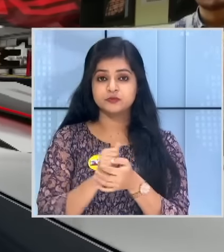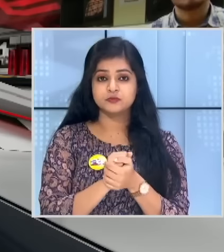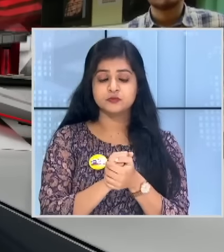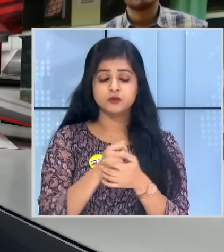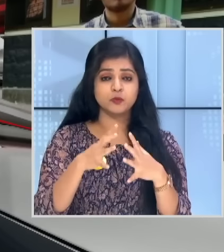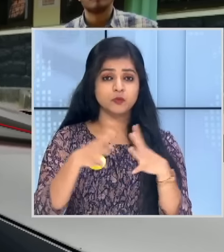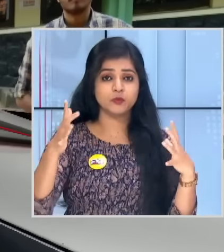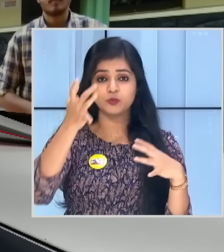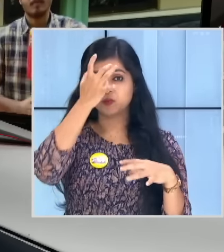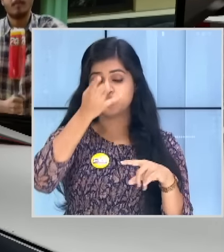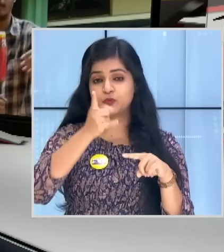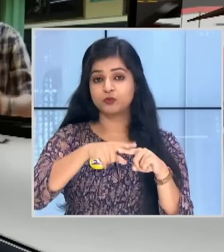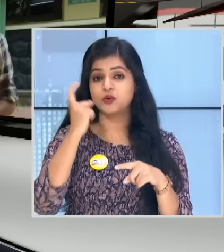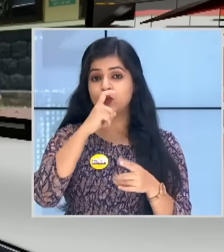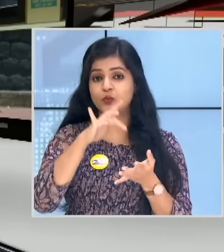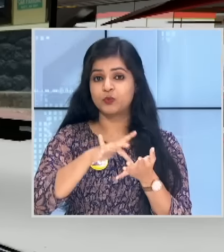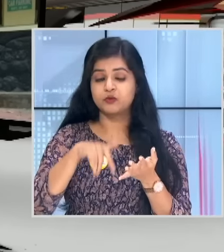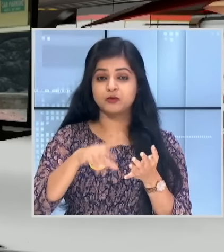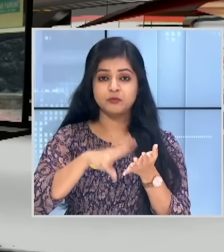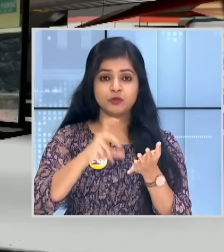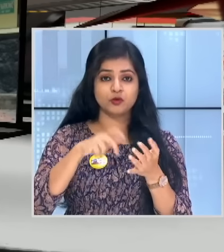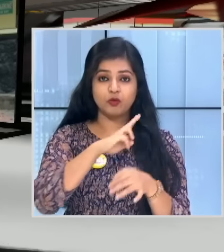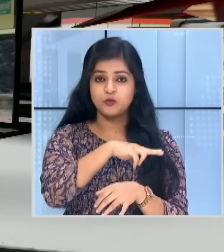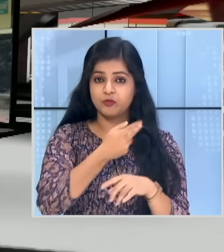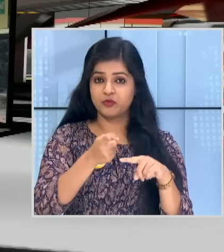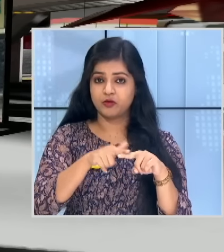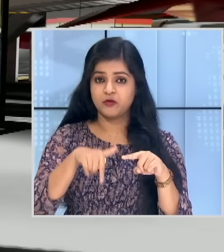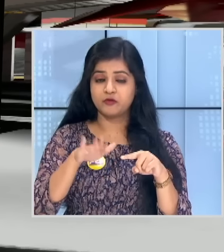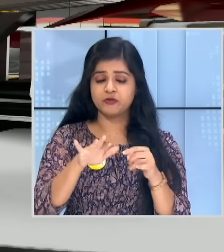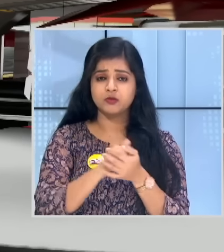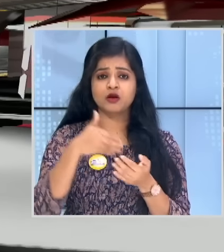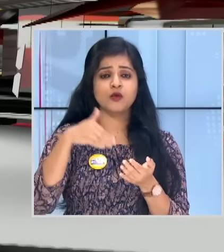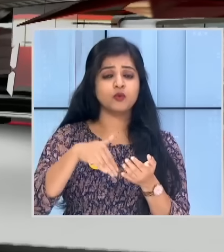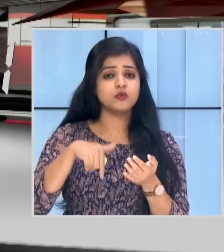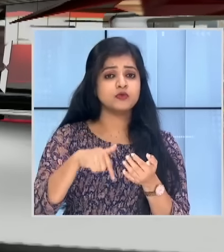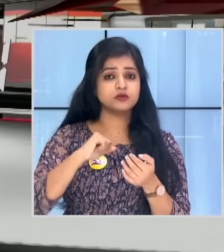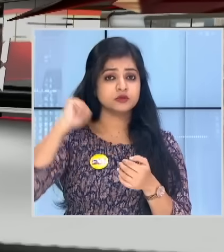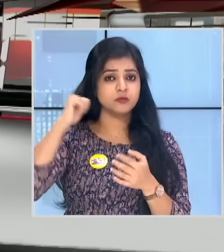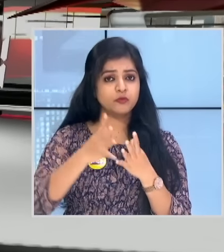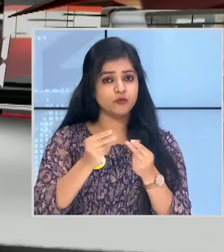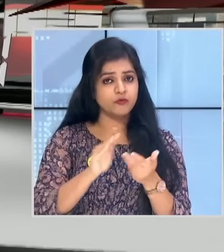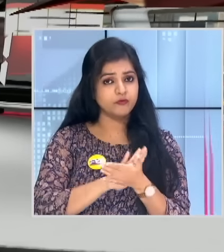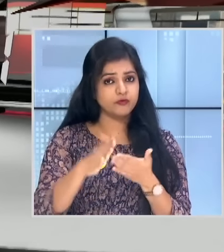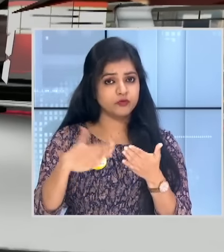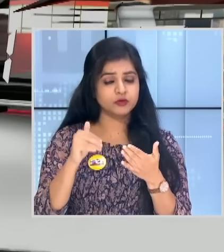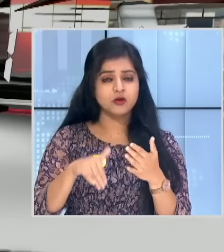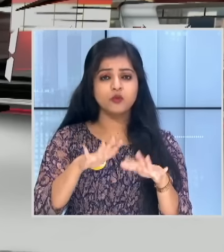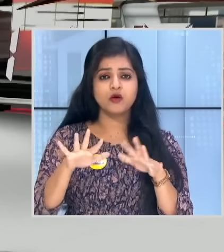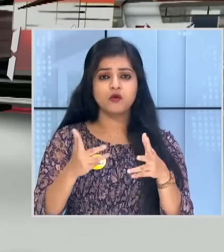വലിയ പ്രതിസന്ധിയാണ് കോഴിക്കോട് മെഡിക്കൽ കോളേജിൽ ഉണ്ടായിരിക്കുന്നത് നിലവിൽ ഈ സമരം അവസാനിച്ചിട്ടുണ്ടോ എന്താണ് അവിടുത്തെ